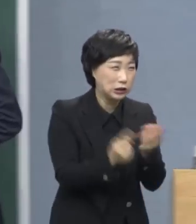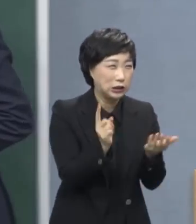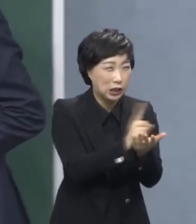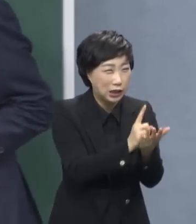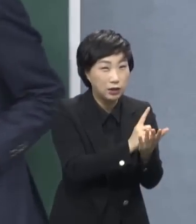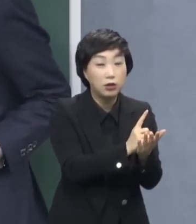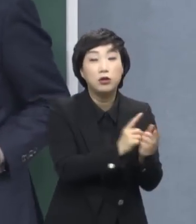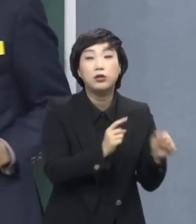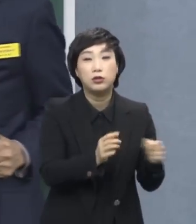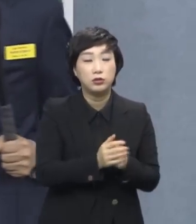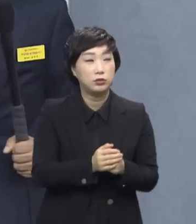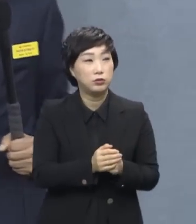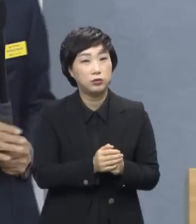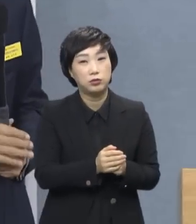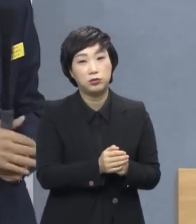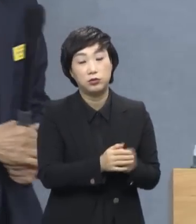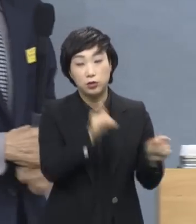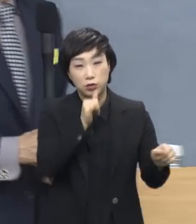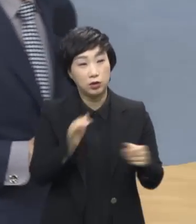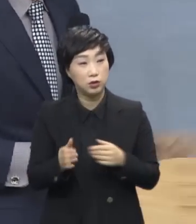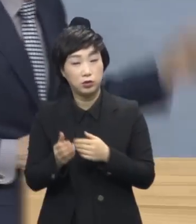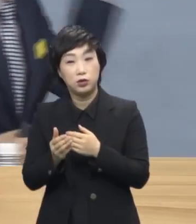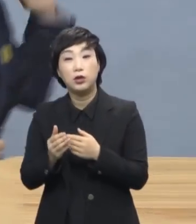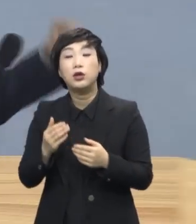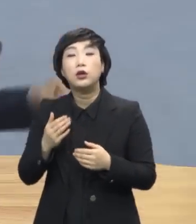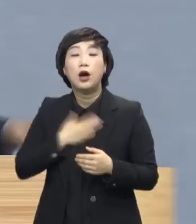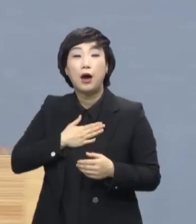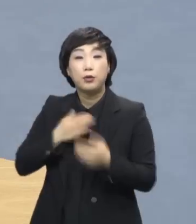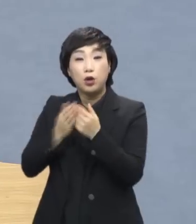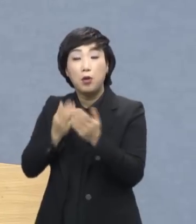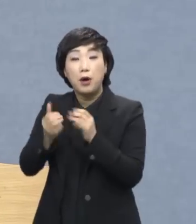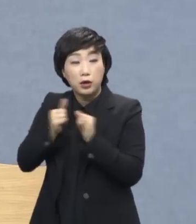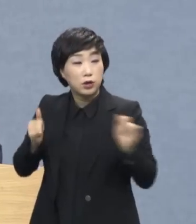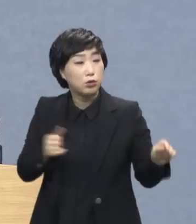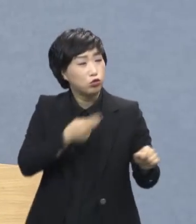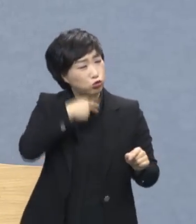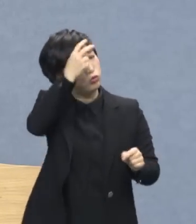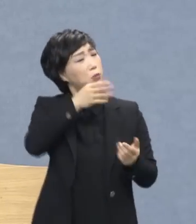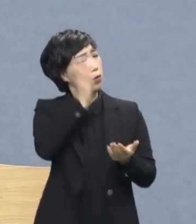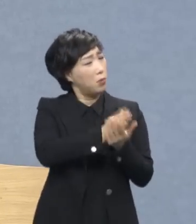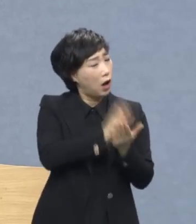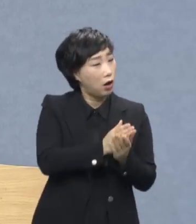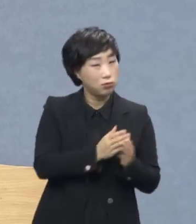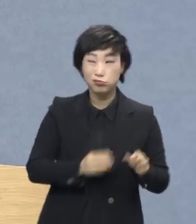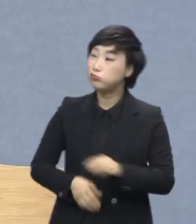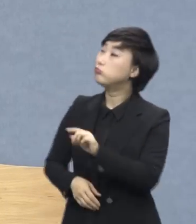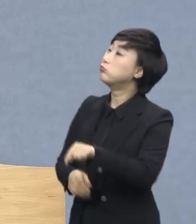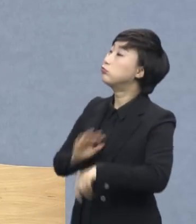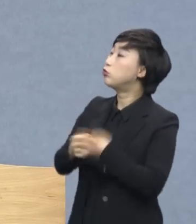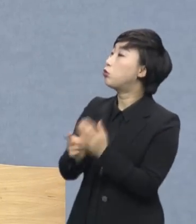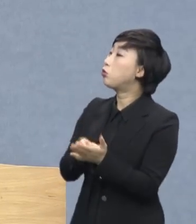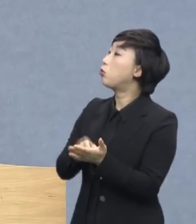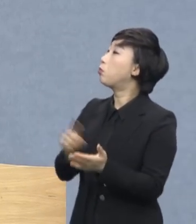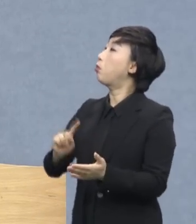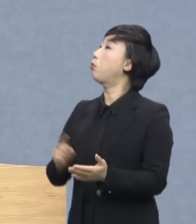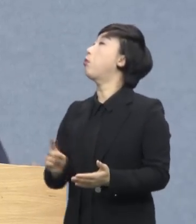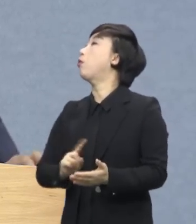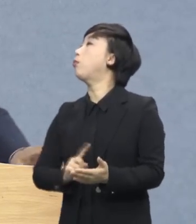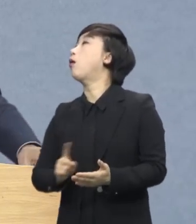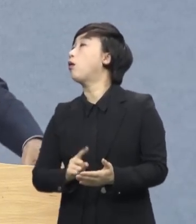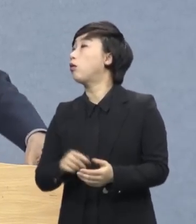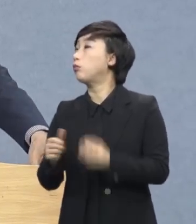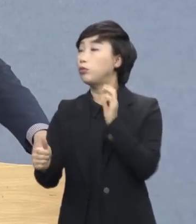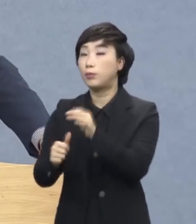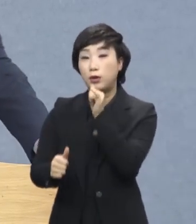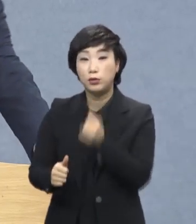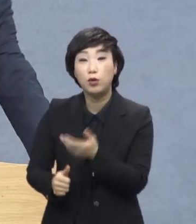술 먹어 안 된다면 어디 먹지 말라는 데 있냐? 오히려 핍박자가 돼요. 핍박자가 된다 이 말이오. 그러니까 우리가